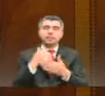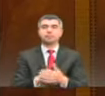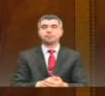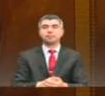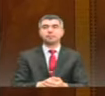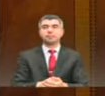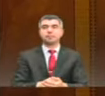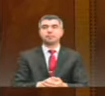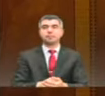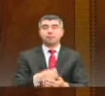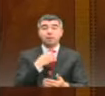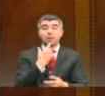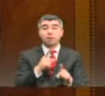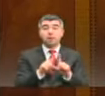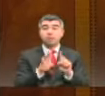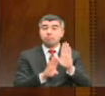من إنجاح إقلاع